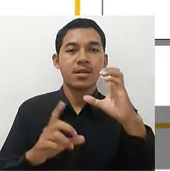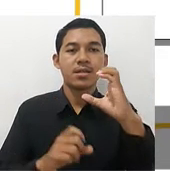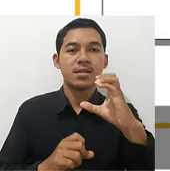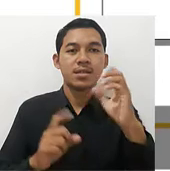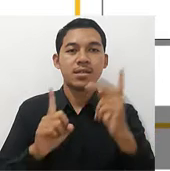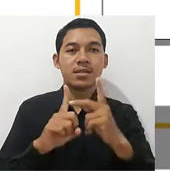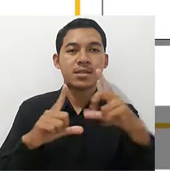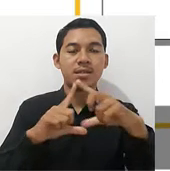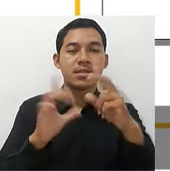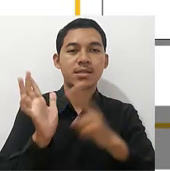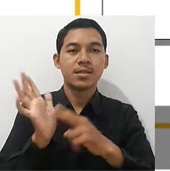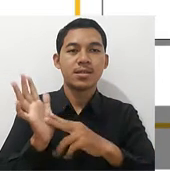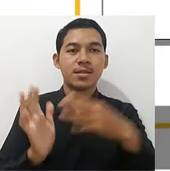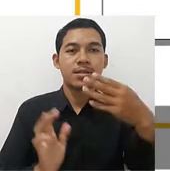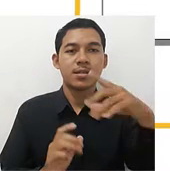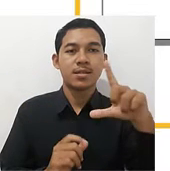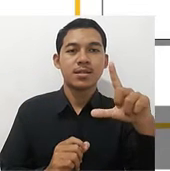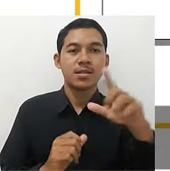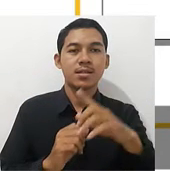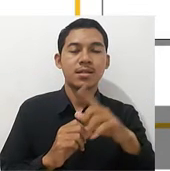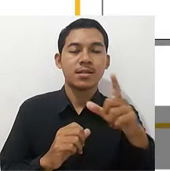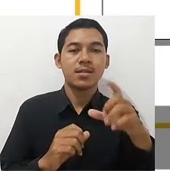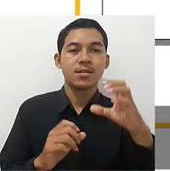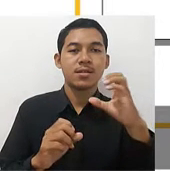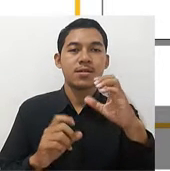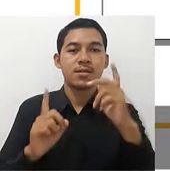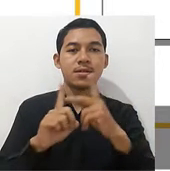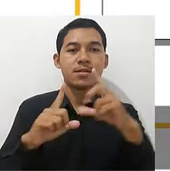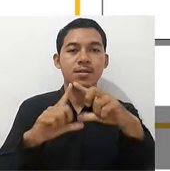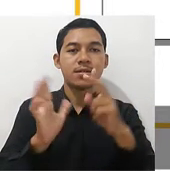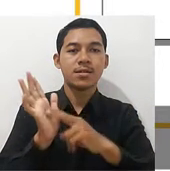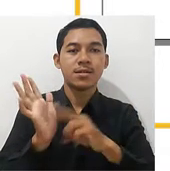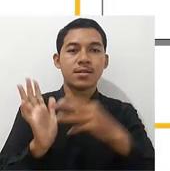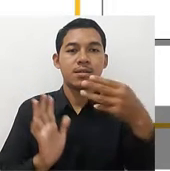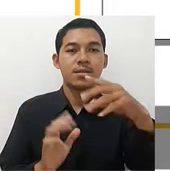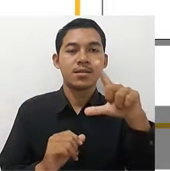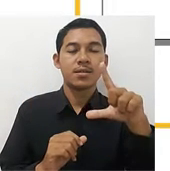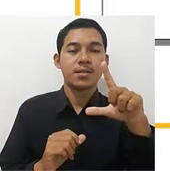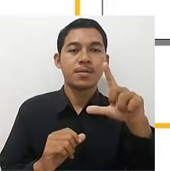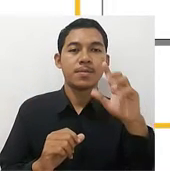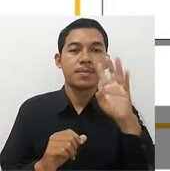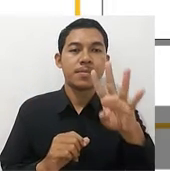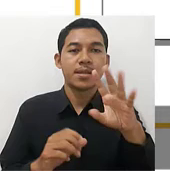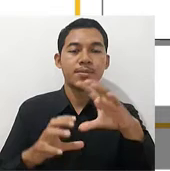ada 4 buah channel, ada n channel, ini channelnya misalkan 4 buah ya. Ini